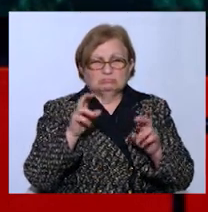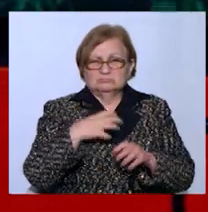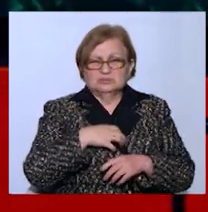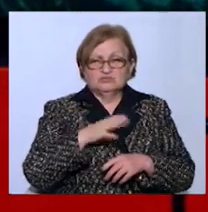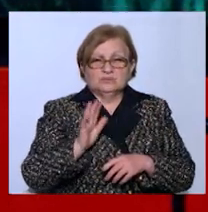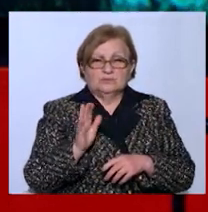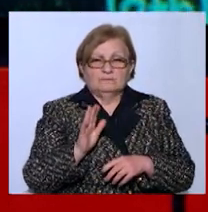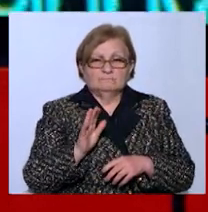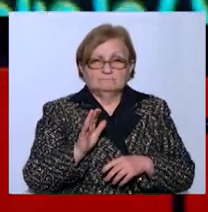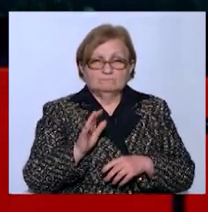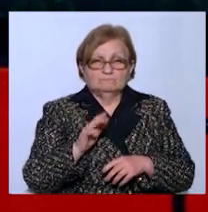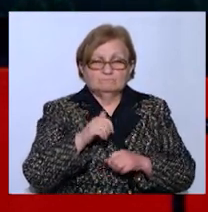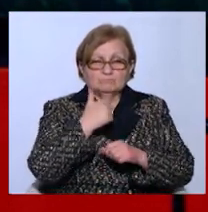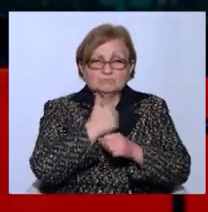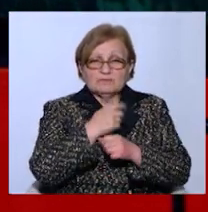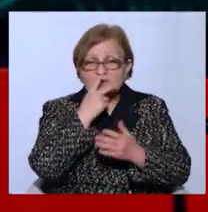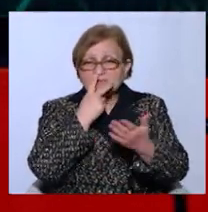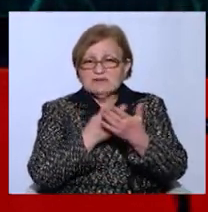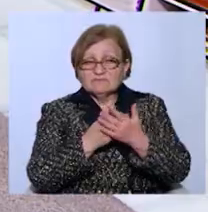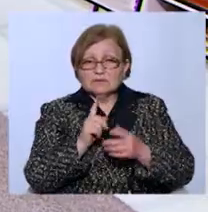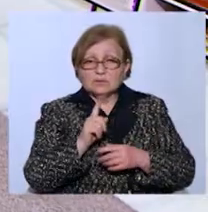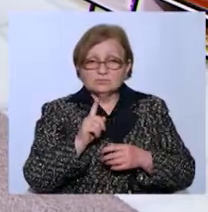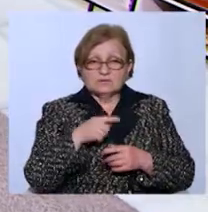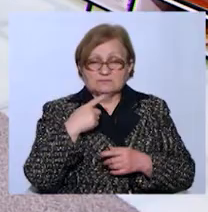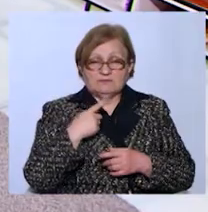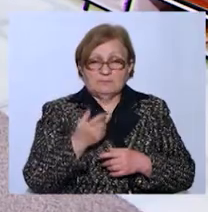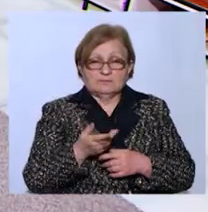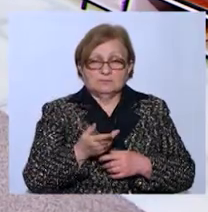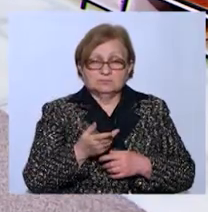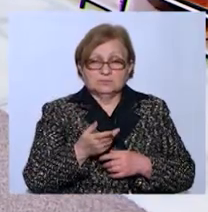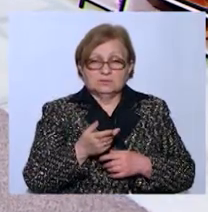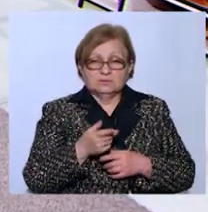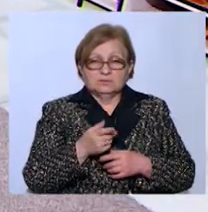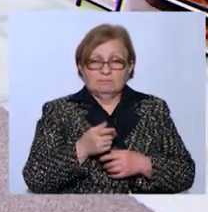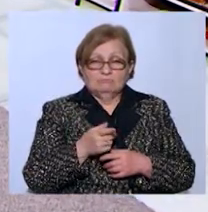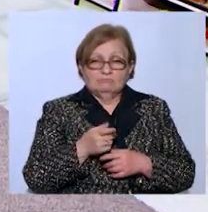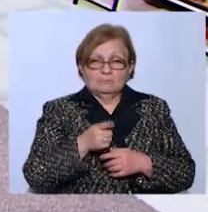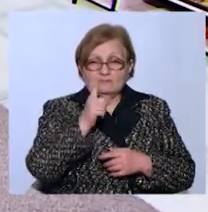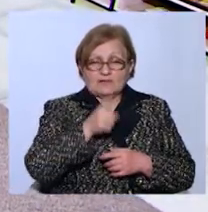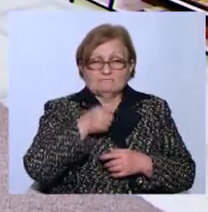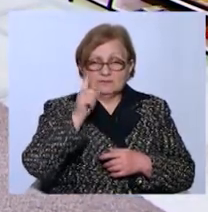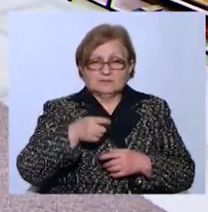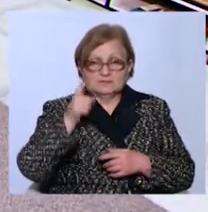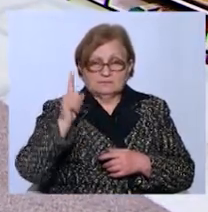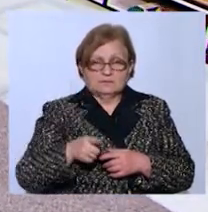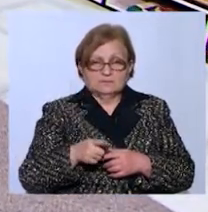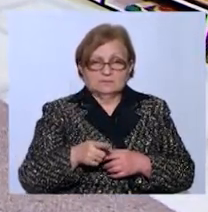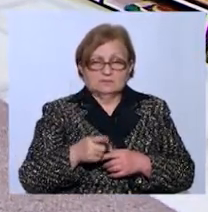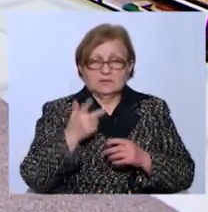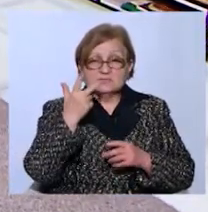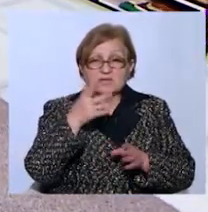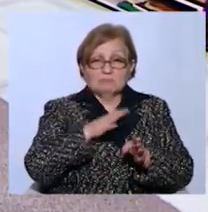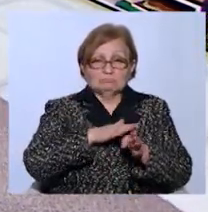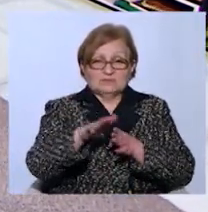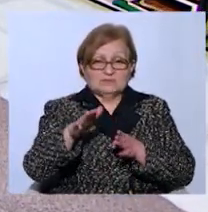თავარია მოდელი და ვინახო რა ზემოთ ლაპარაკი. აი ეს არის ნახევარი, ნახევარი და ნახევარი.